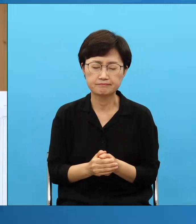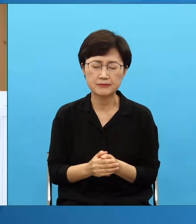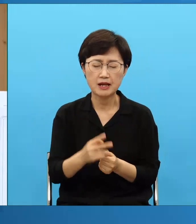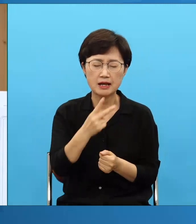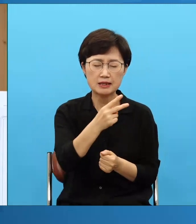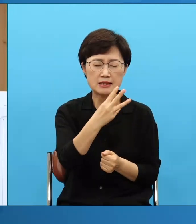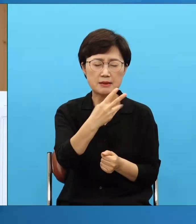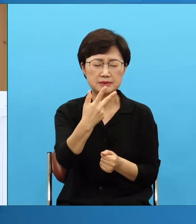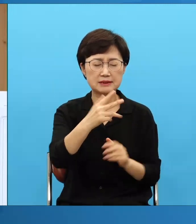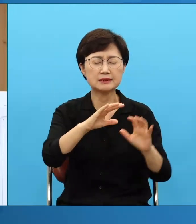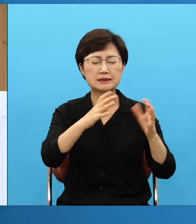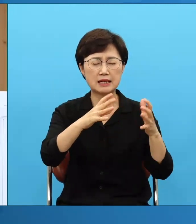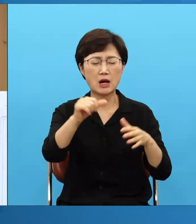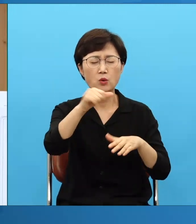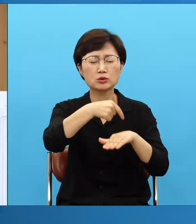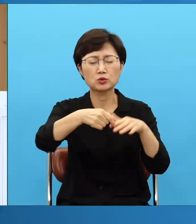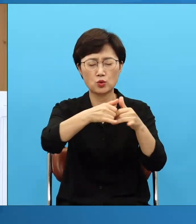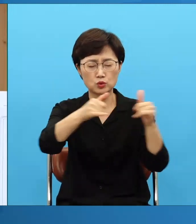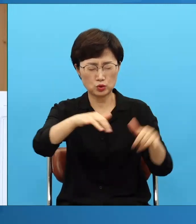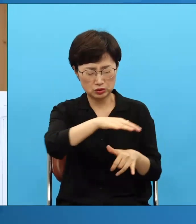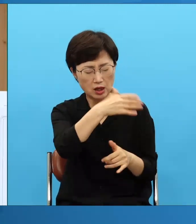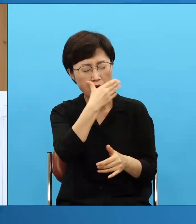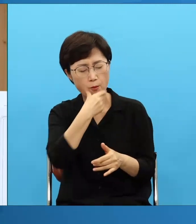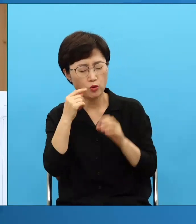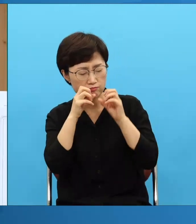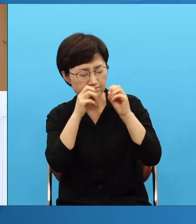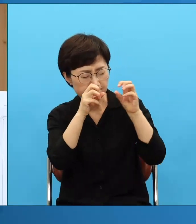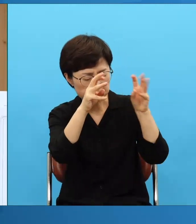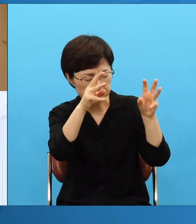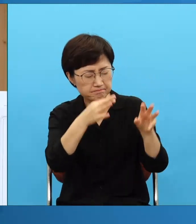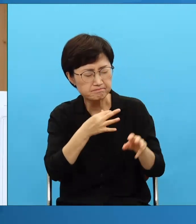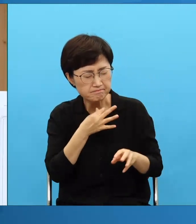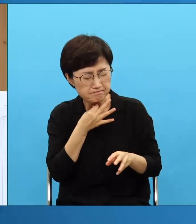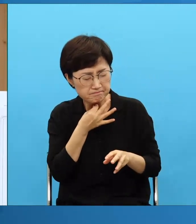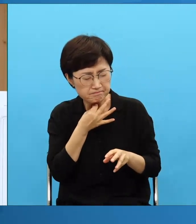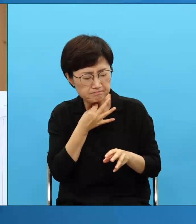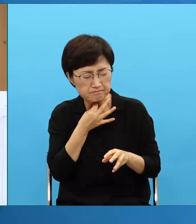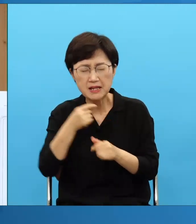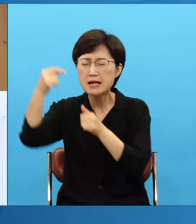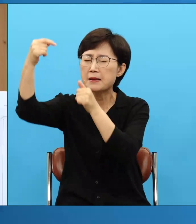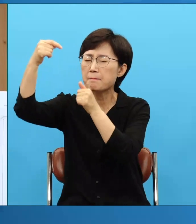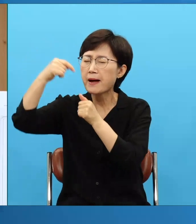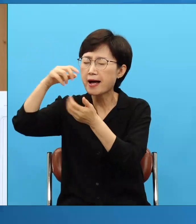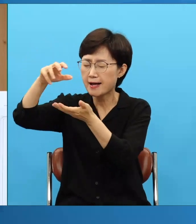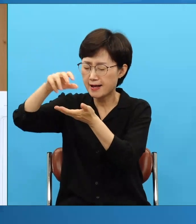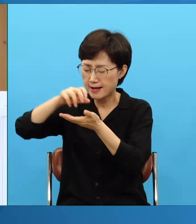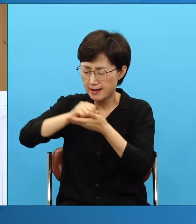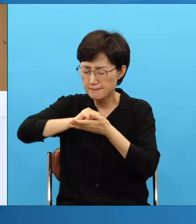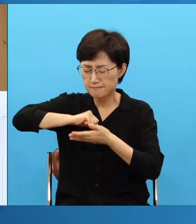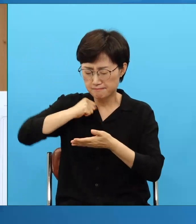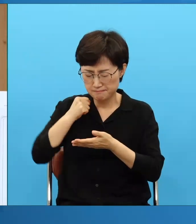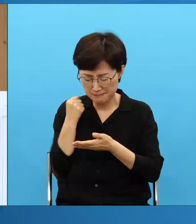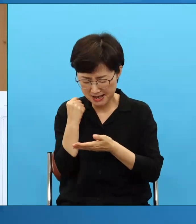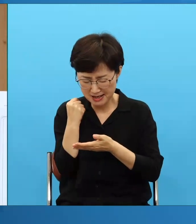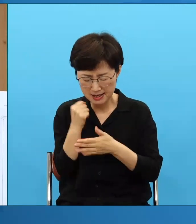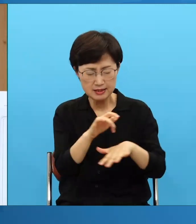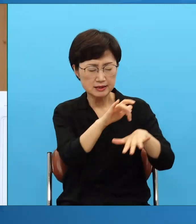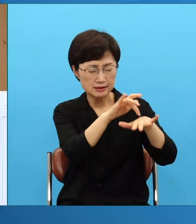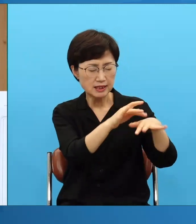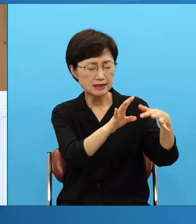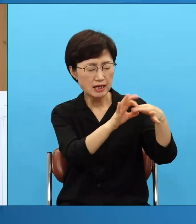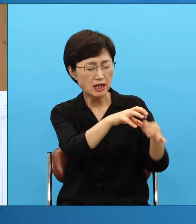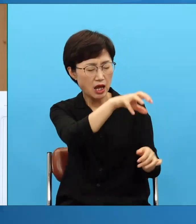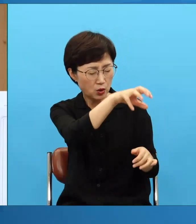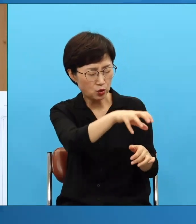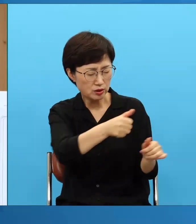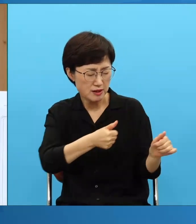나라 5천 종족에게 복음을 증거해야 할 시대적 사명을 가슴에 품고 사탄의 망대를 무너뜨릴 믿음의 망대, 참 복음의 망대를 세우게